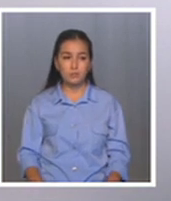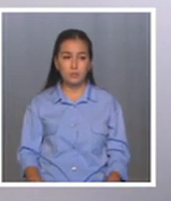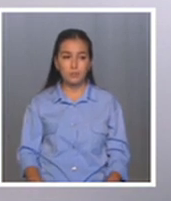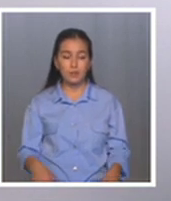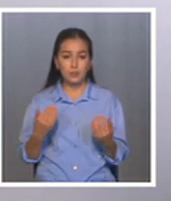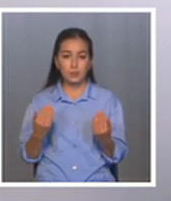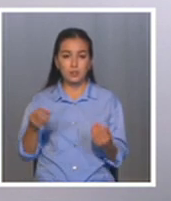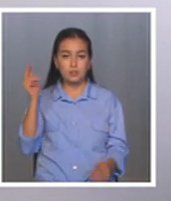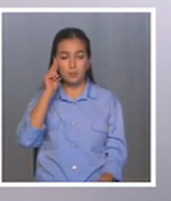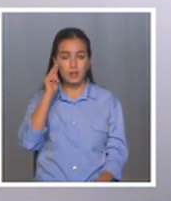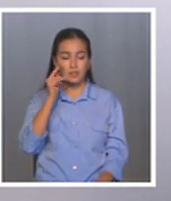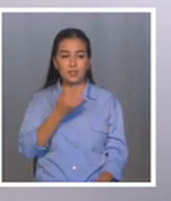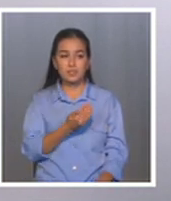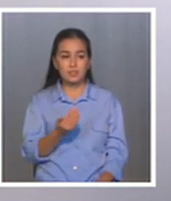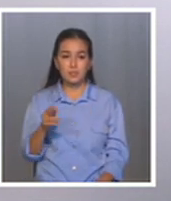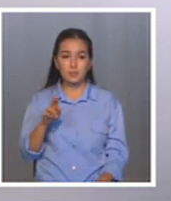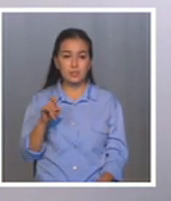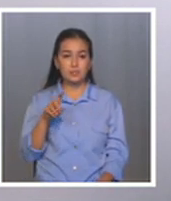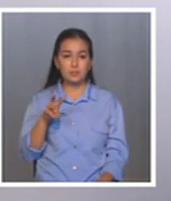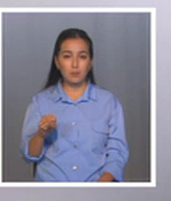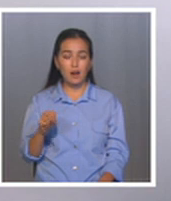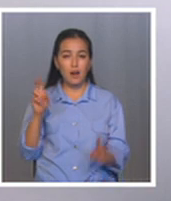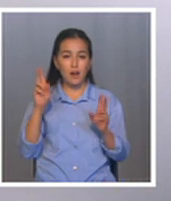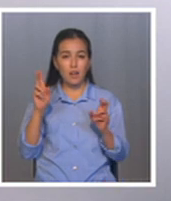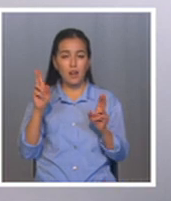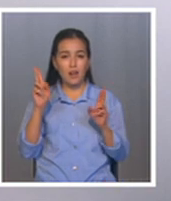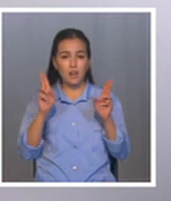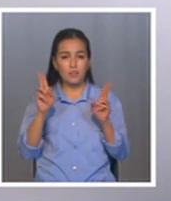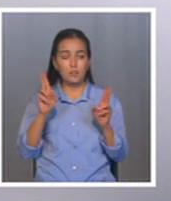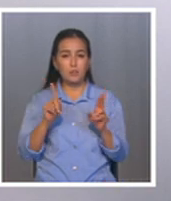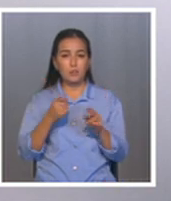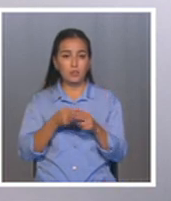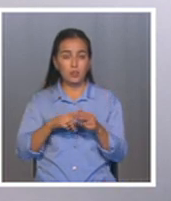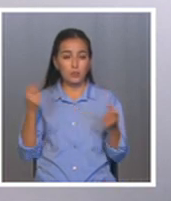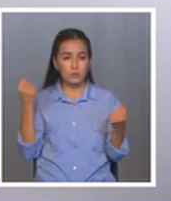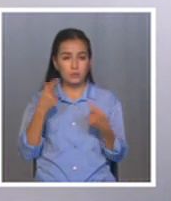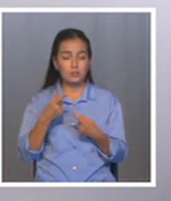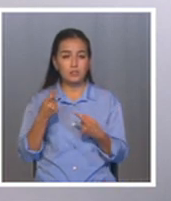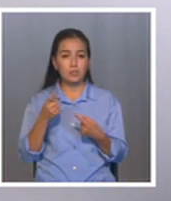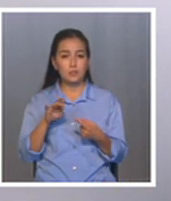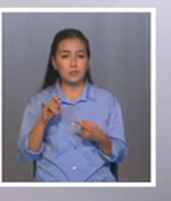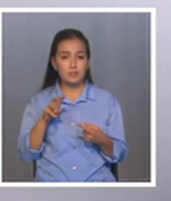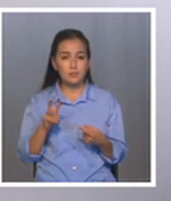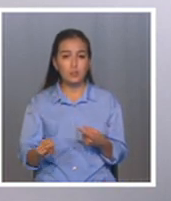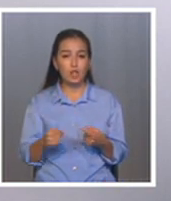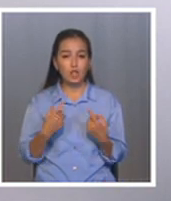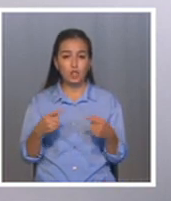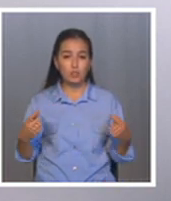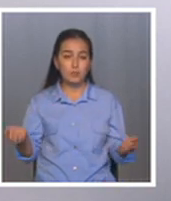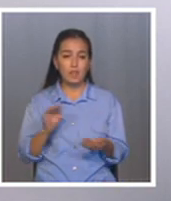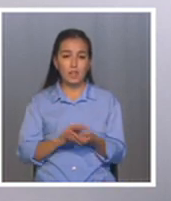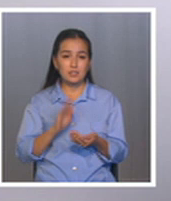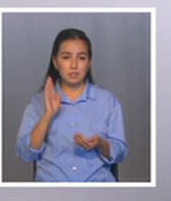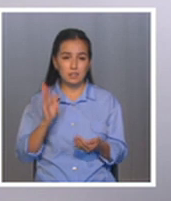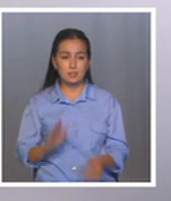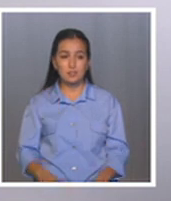Бүгінгі сабақта сіздер призманың анықтамасы мен элементтерін білесіздер, және призма түрлерімен танысатын